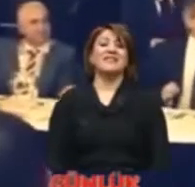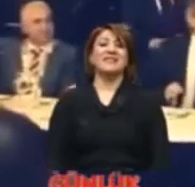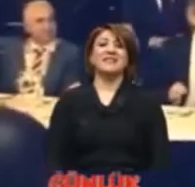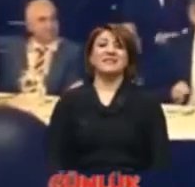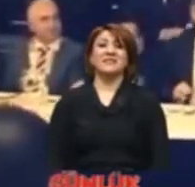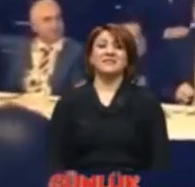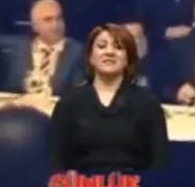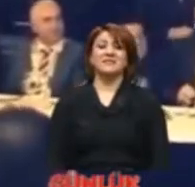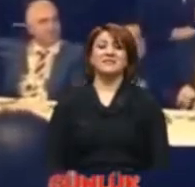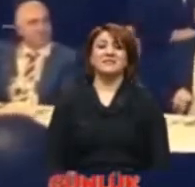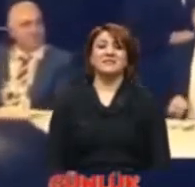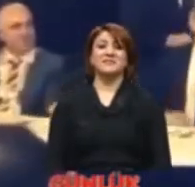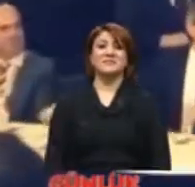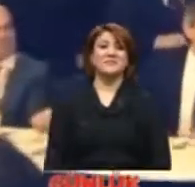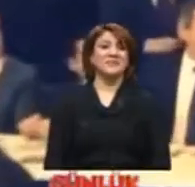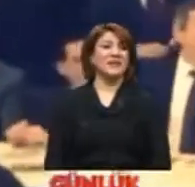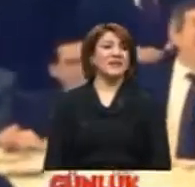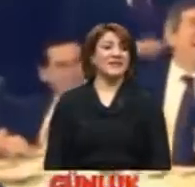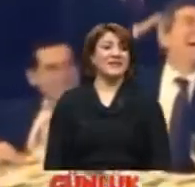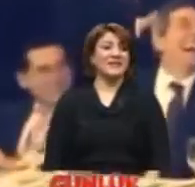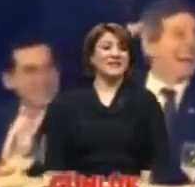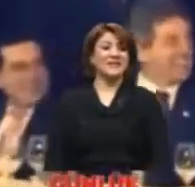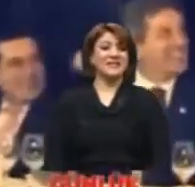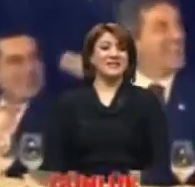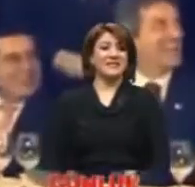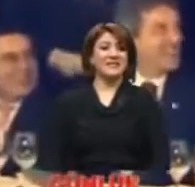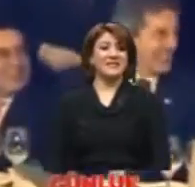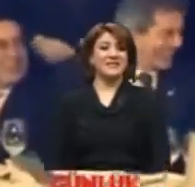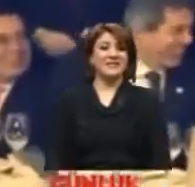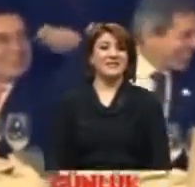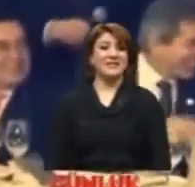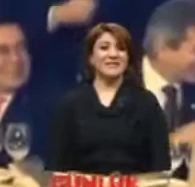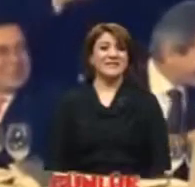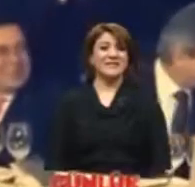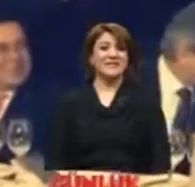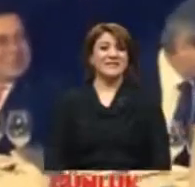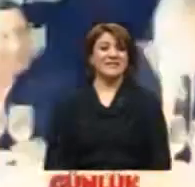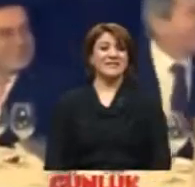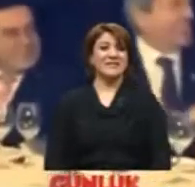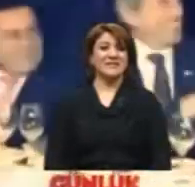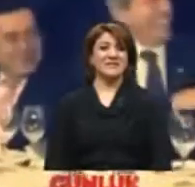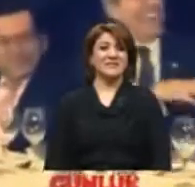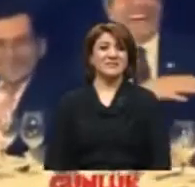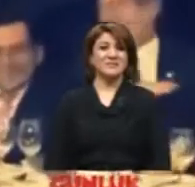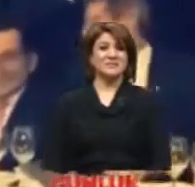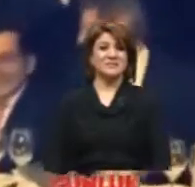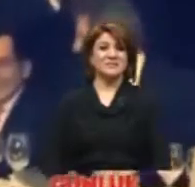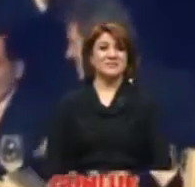Ben biraz işim.